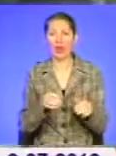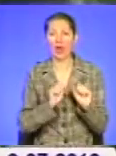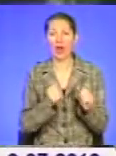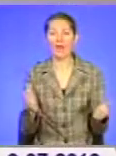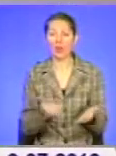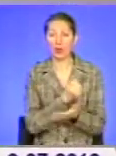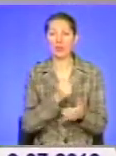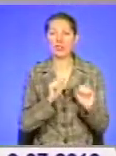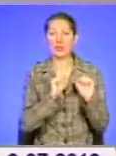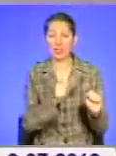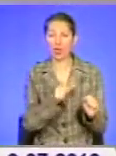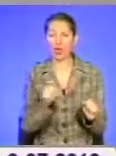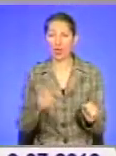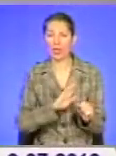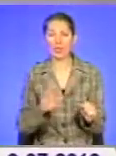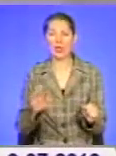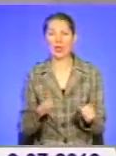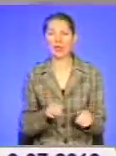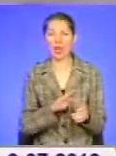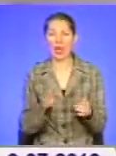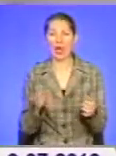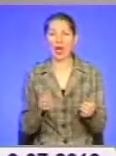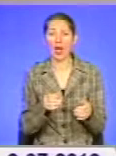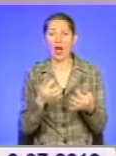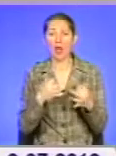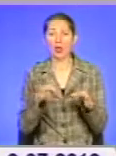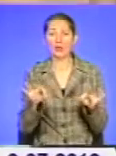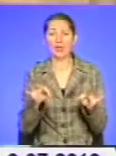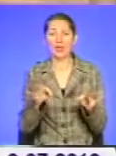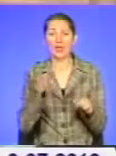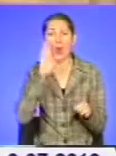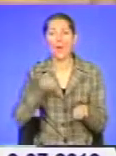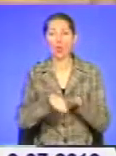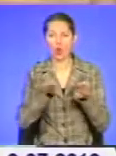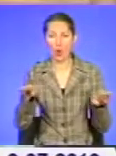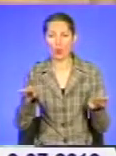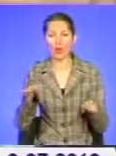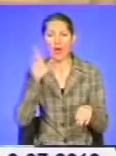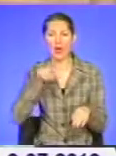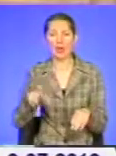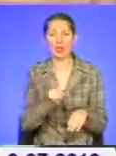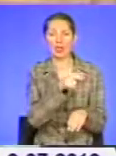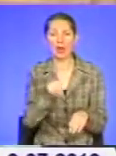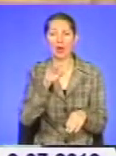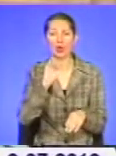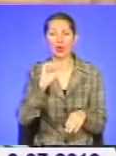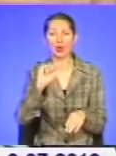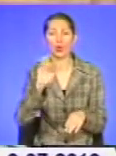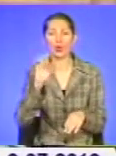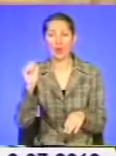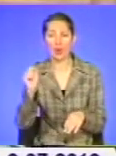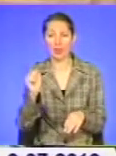людей та не допустити підтоплень на українській частині річки Дунай. Основний пік води, який йшов із